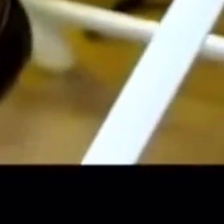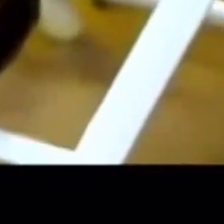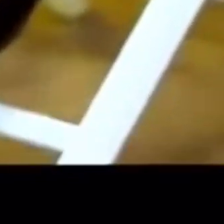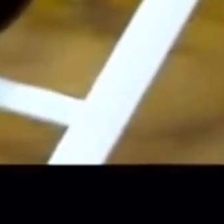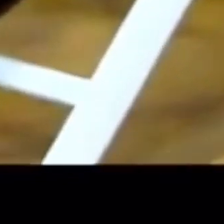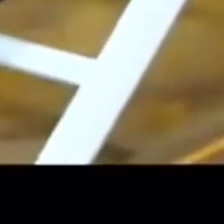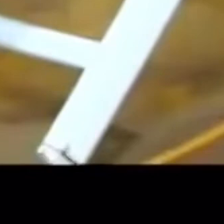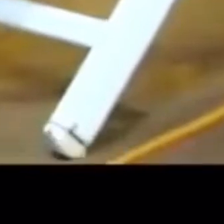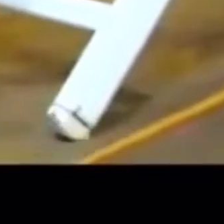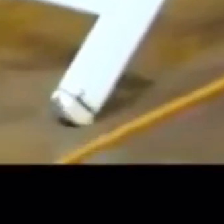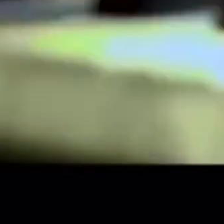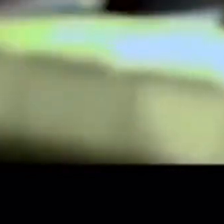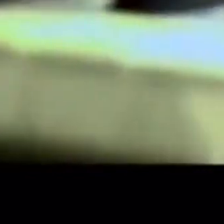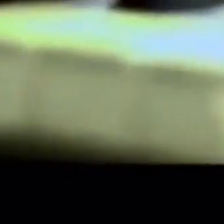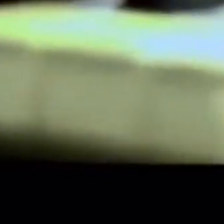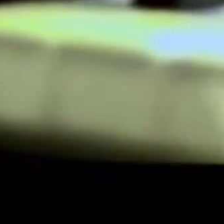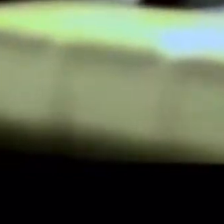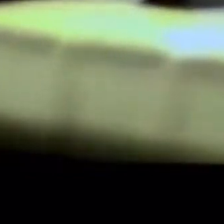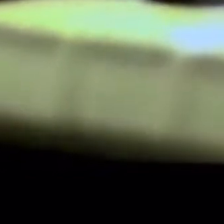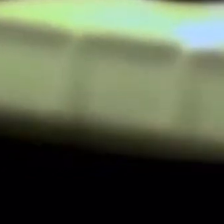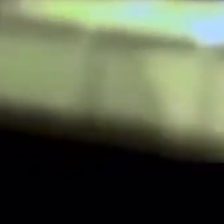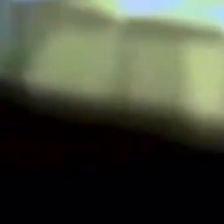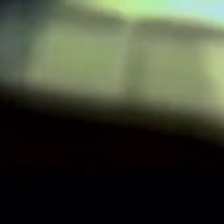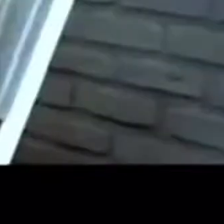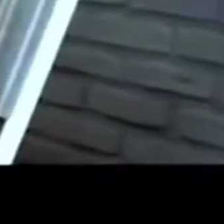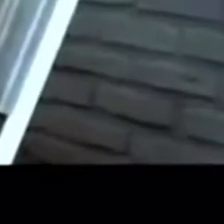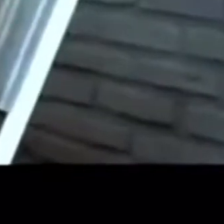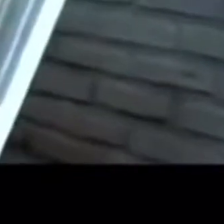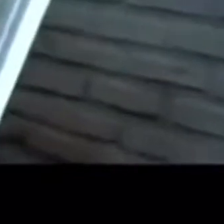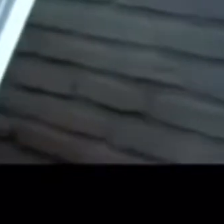Tumani angelo anu,